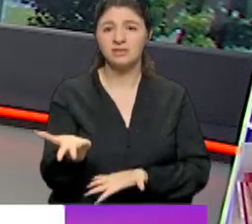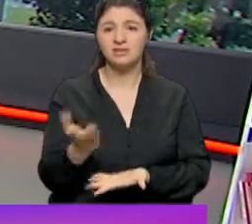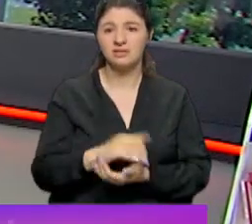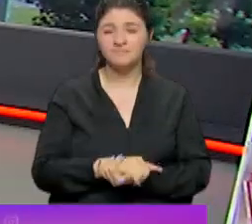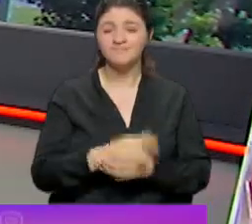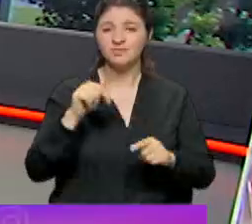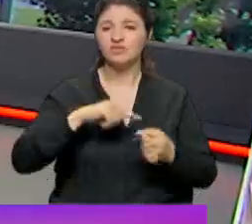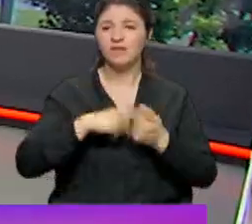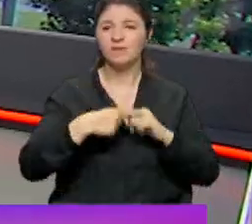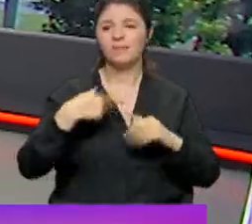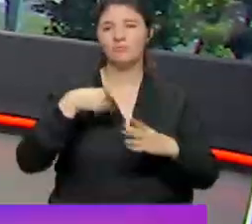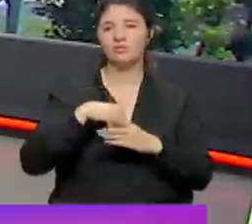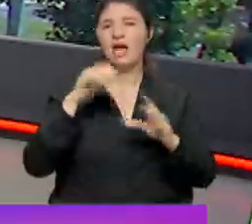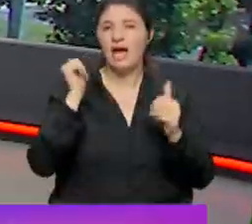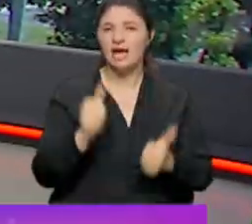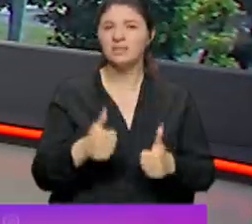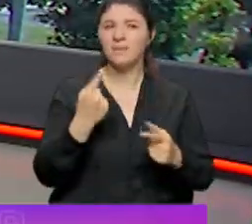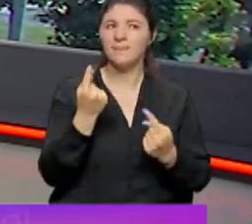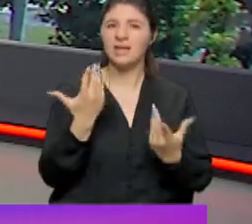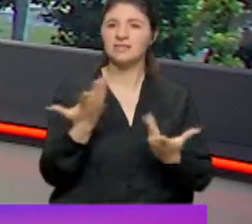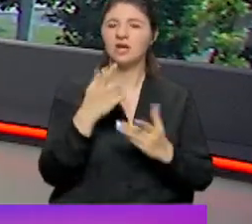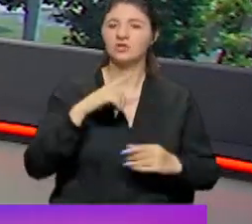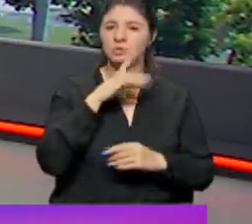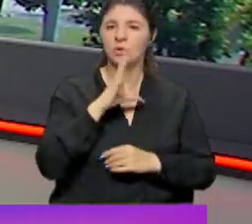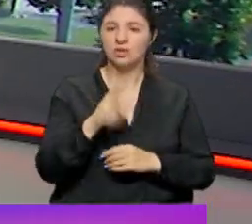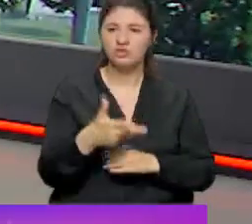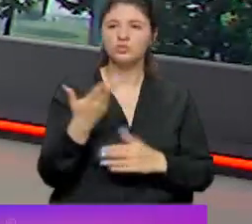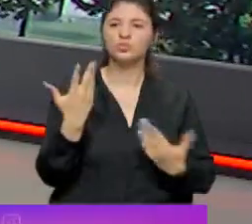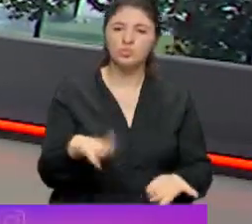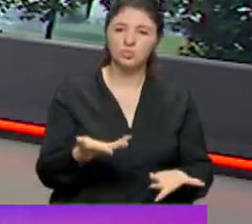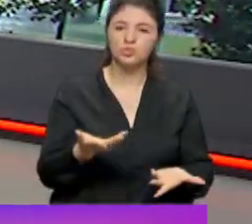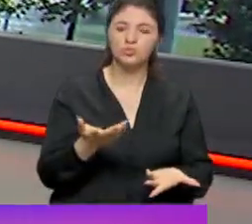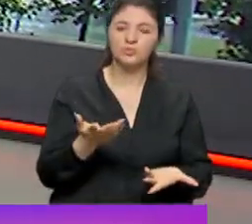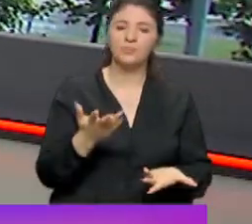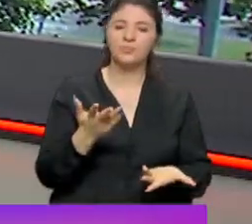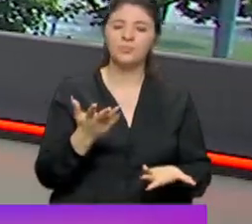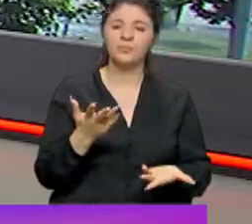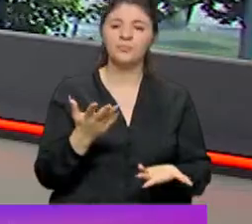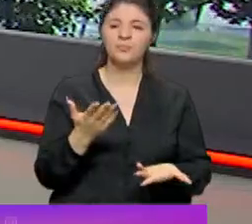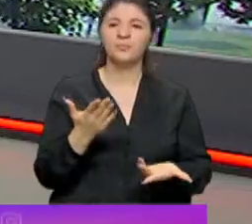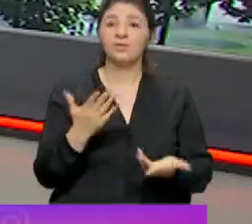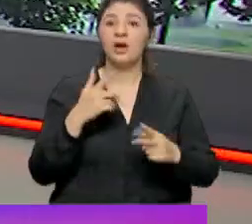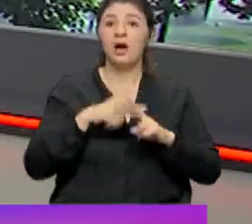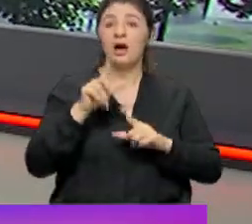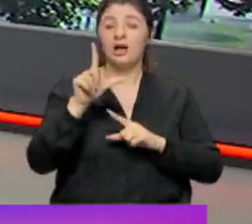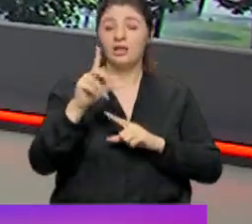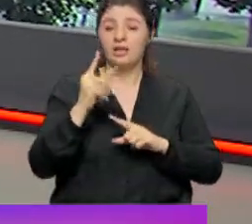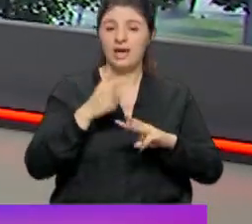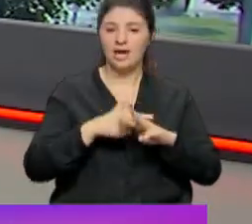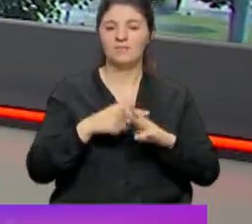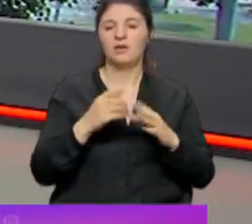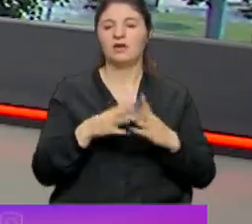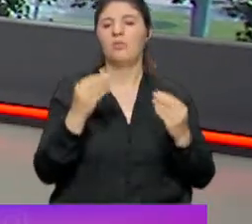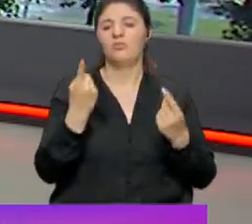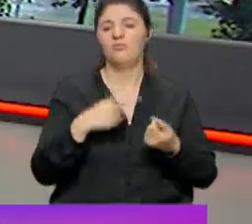Bu hafta benim için her zamankinden bir parça daha zor geçti Çünkü Ali Ekber Türk'ü de